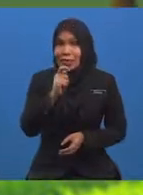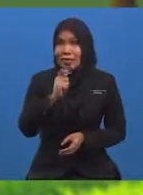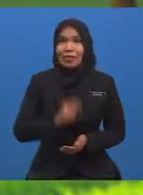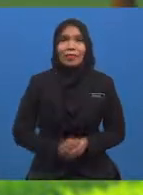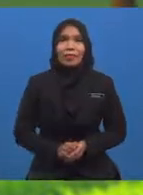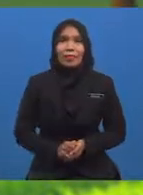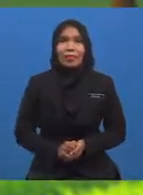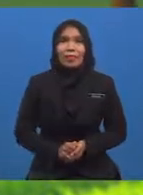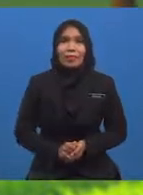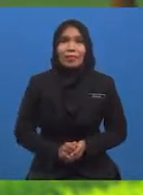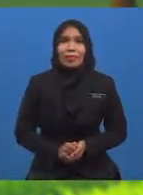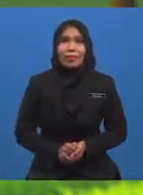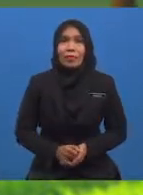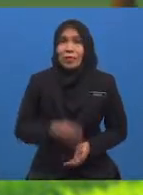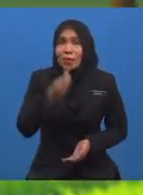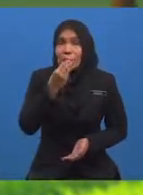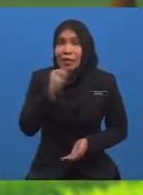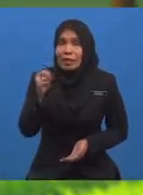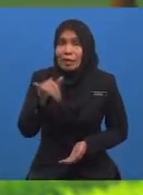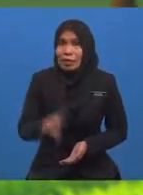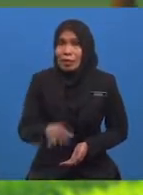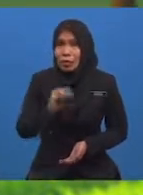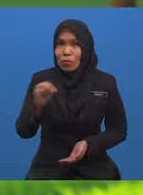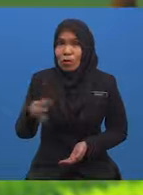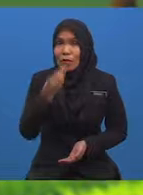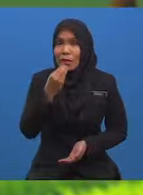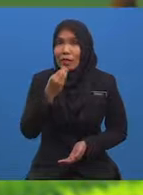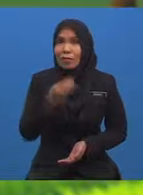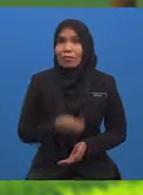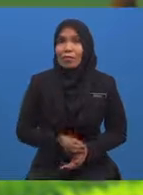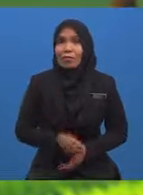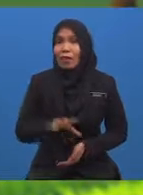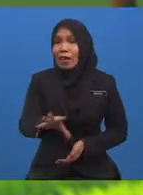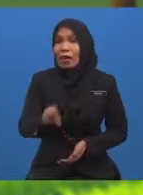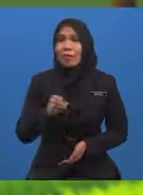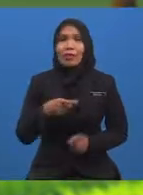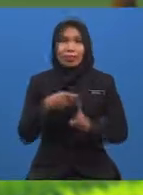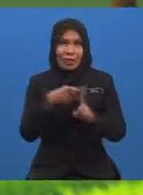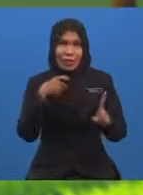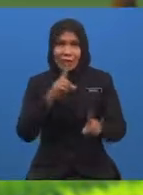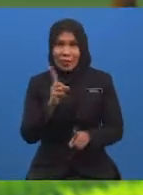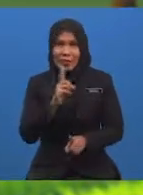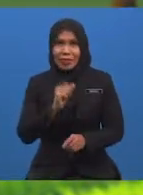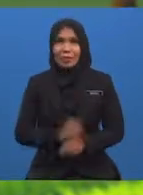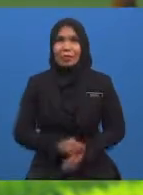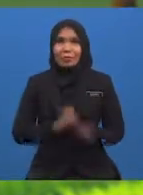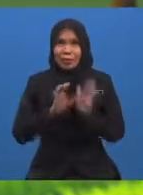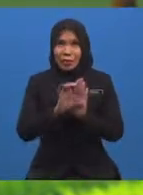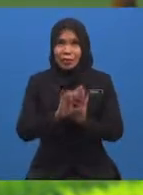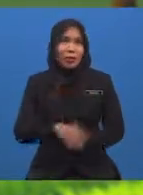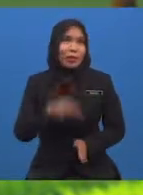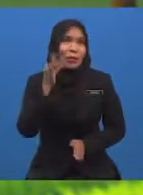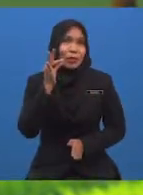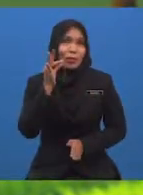yang murid-murid makan setiap hari diperolehi daripada mana? Sebagai contoh,